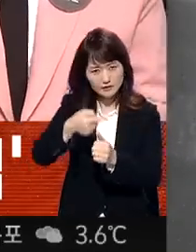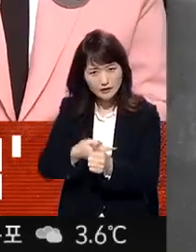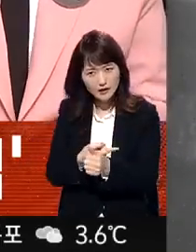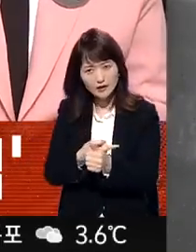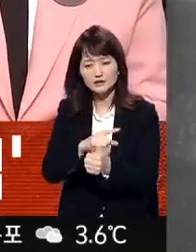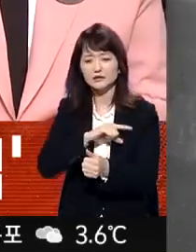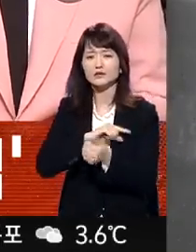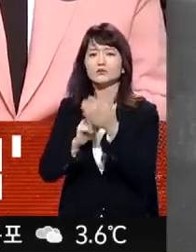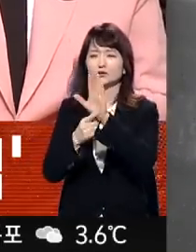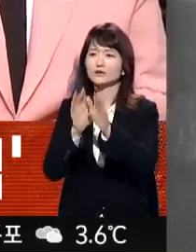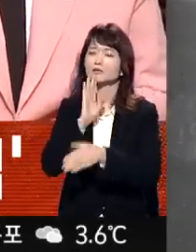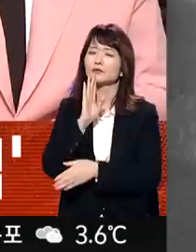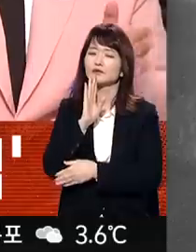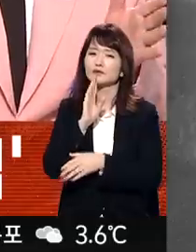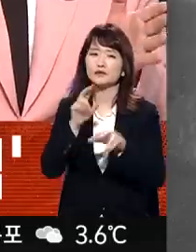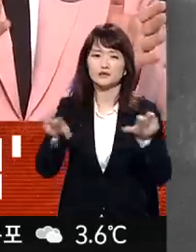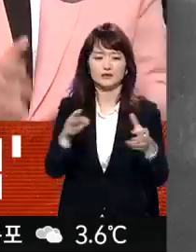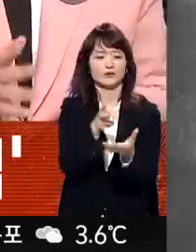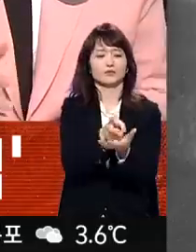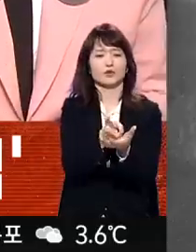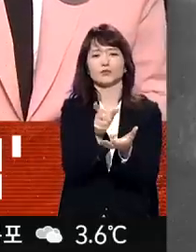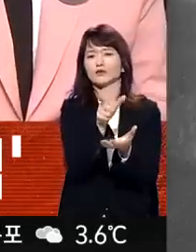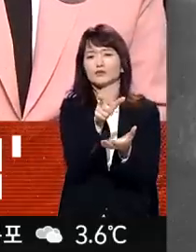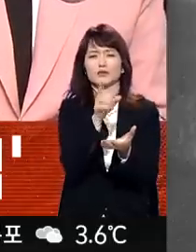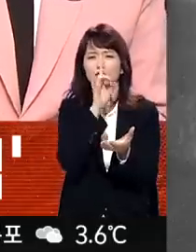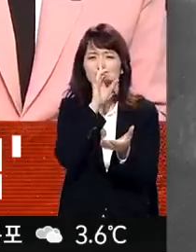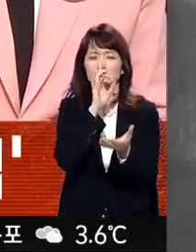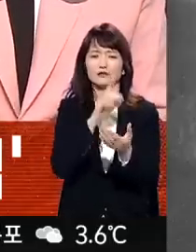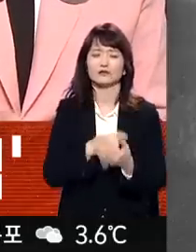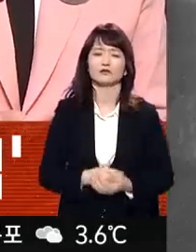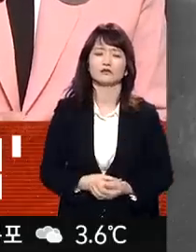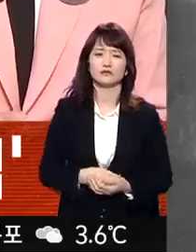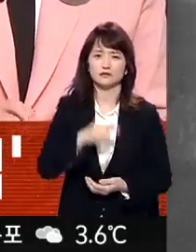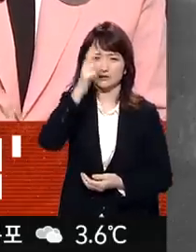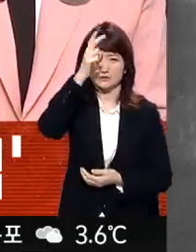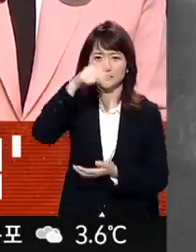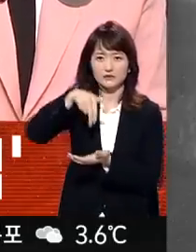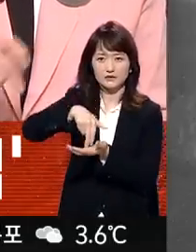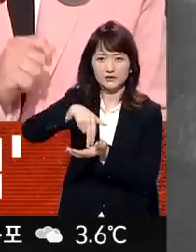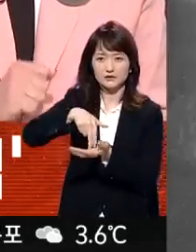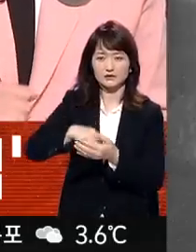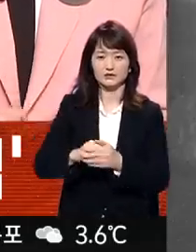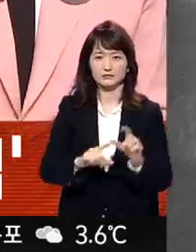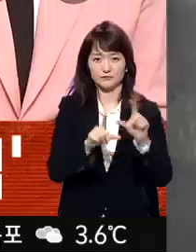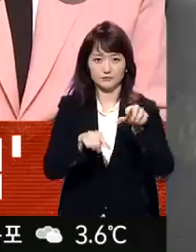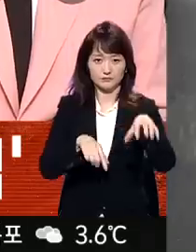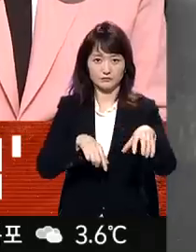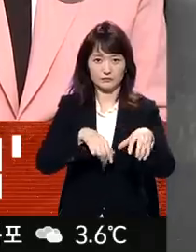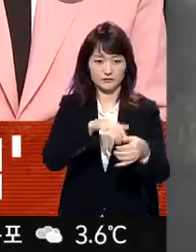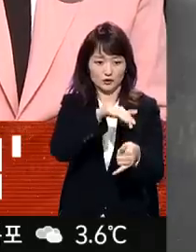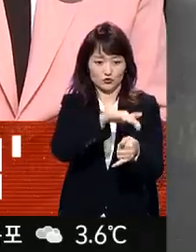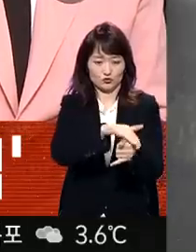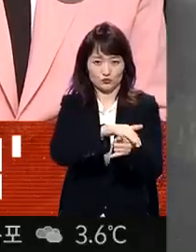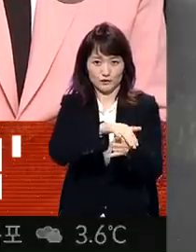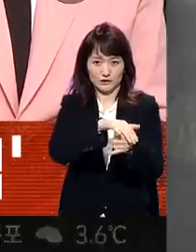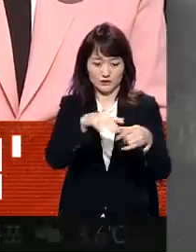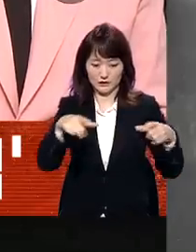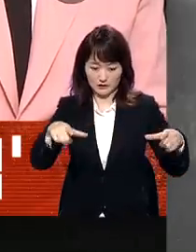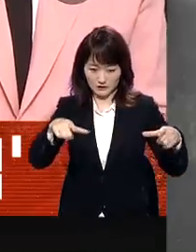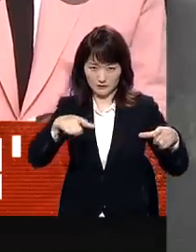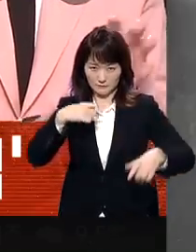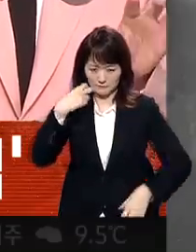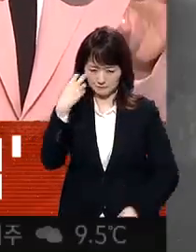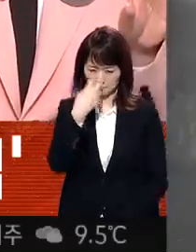지금 현행법상으로는 어렵기 때문에 지금 하지 못했던 거고요. 경찰 입장에서는 이제 연고지가 구미입니다. 구미 지역을 좀 수사를